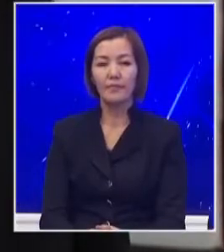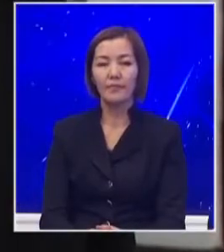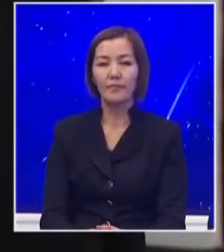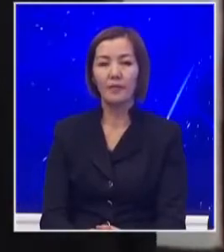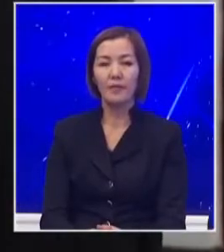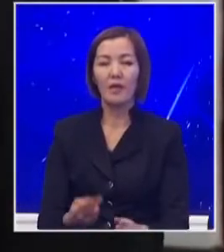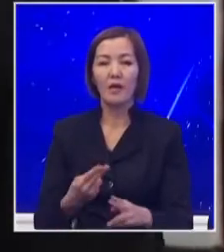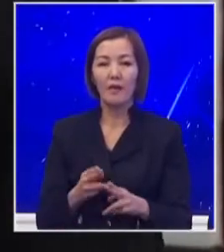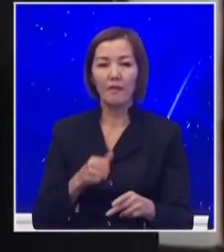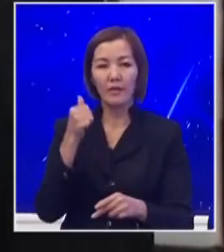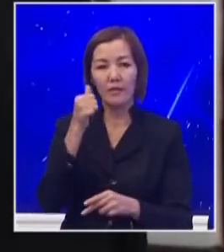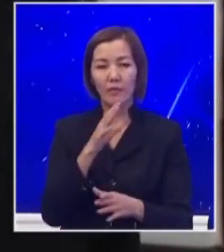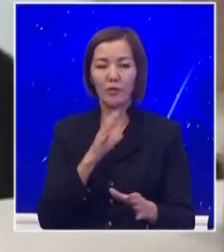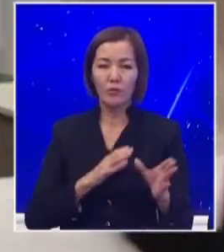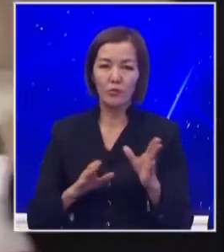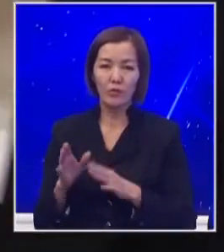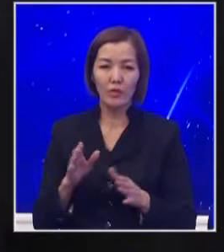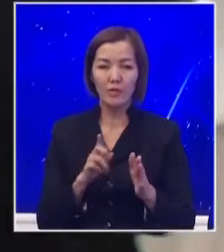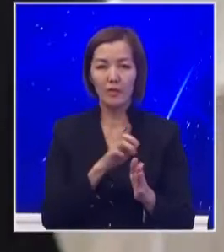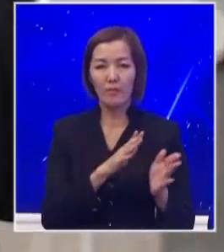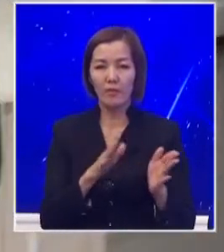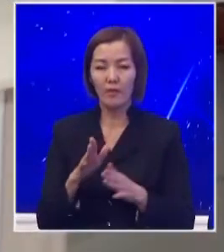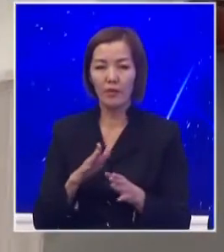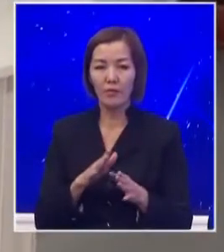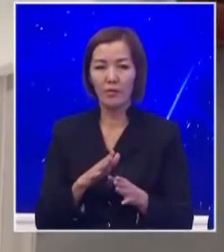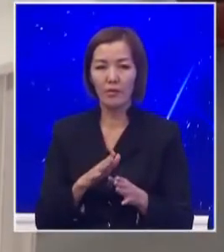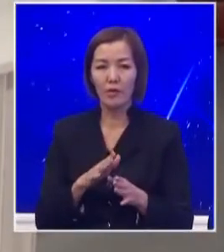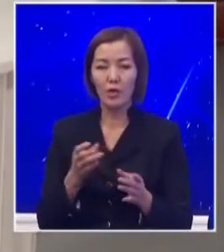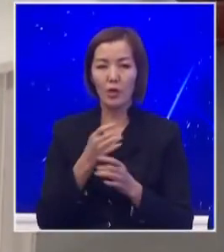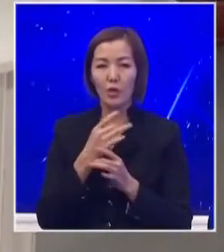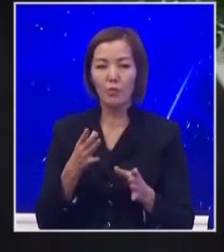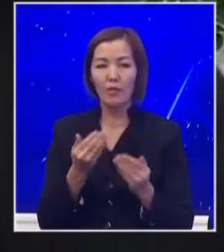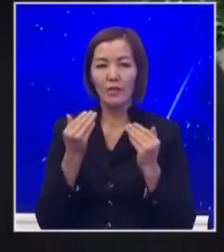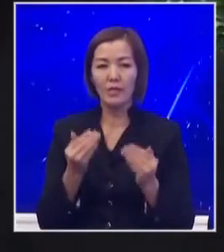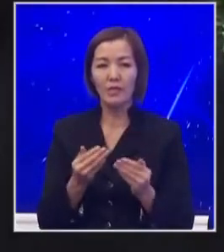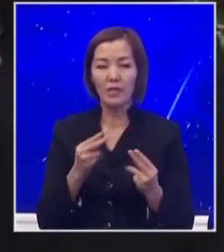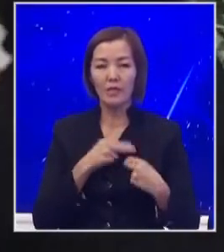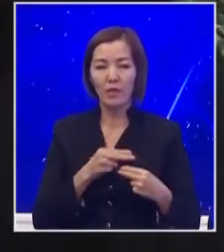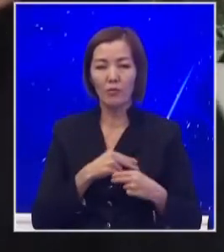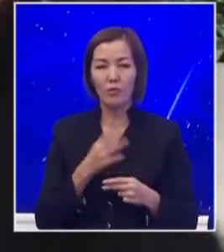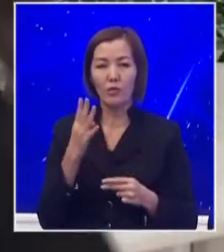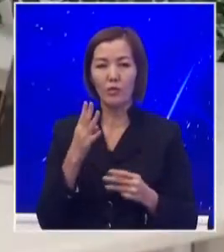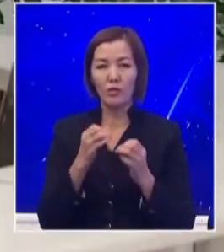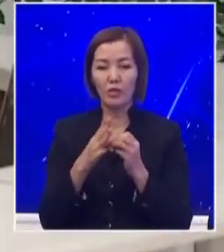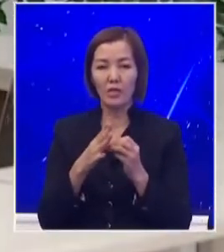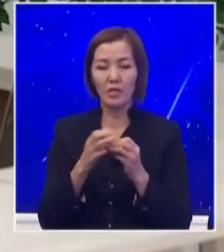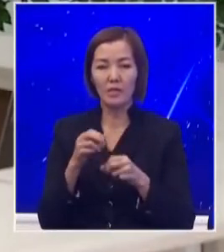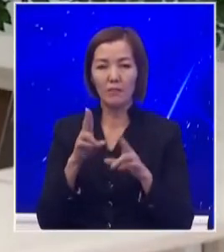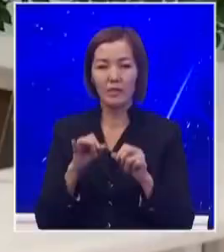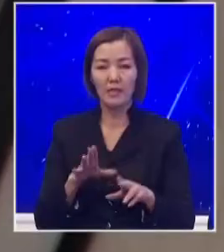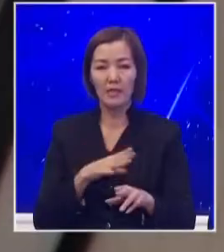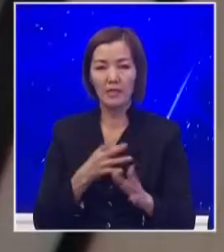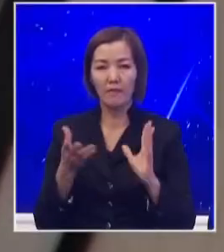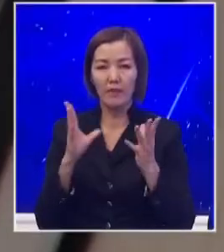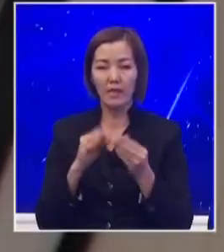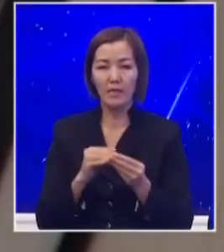Кстати, в этом году студенческая библиотека отмечает свой полувековой юбилей. Сейчас здесь работает 14 специалистов, а